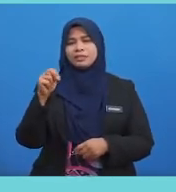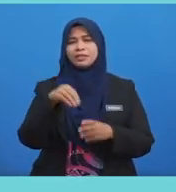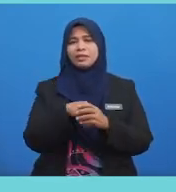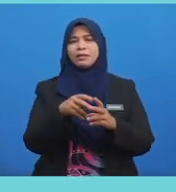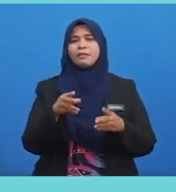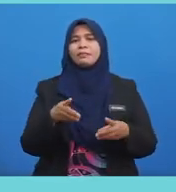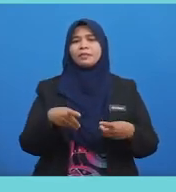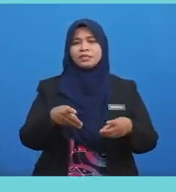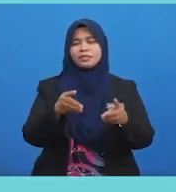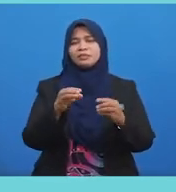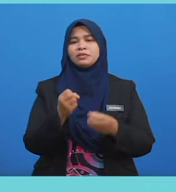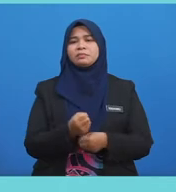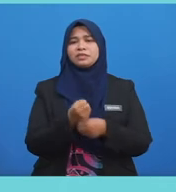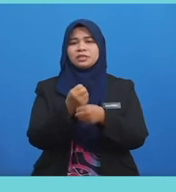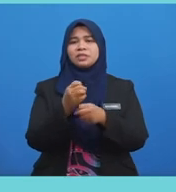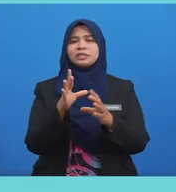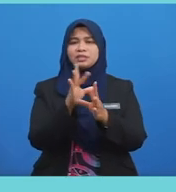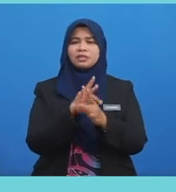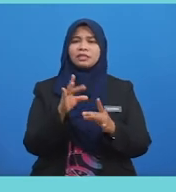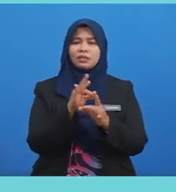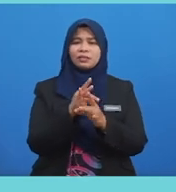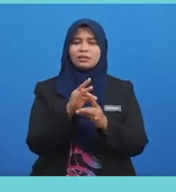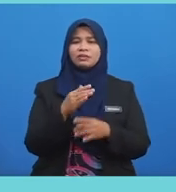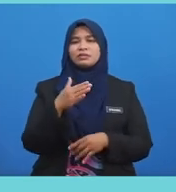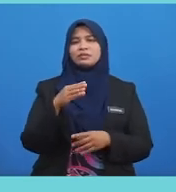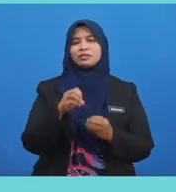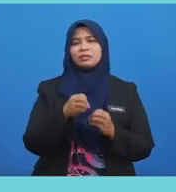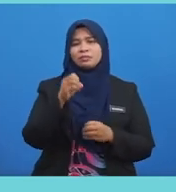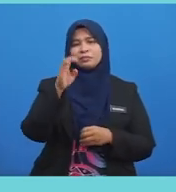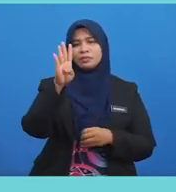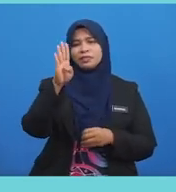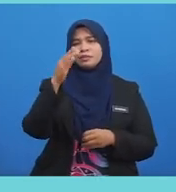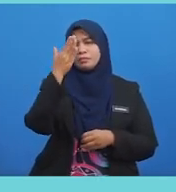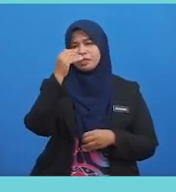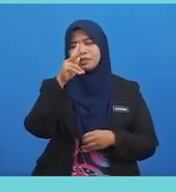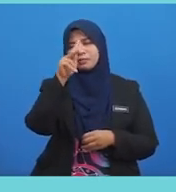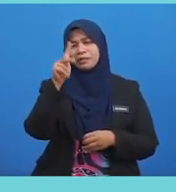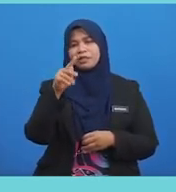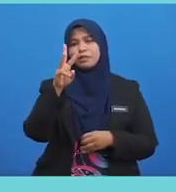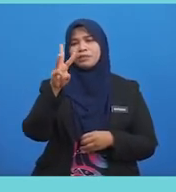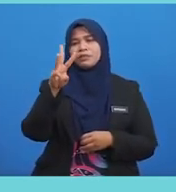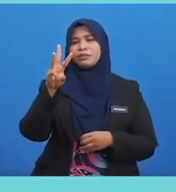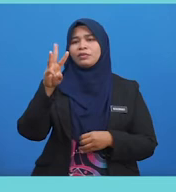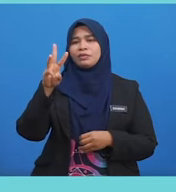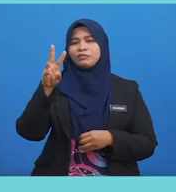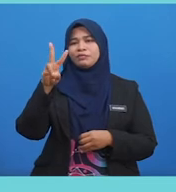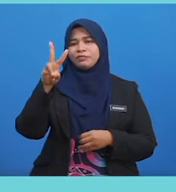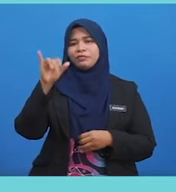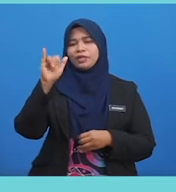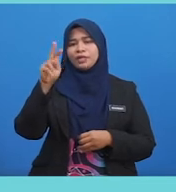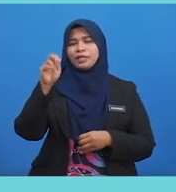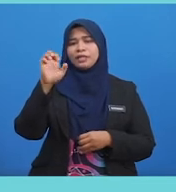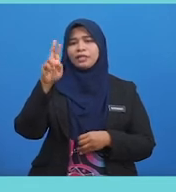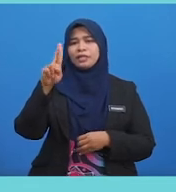dalam peristiwa penyerahan Sarawak kepada kerajaan British? Kedua, mengapakah Vinerbrook membuat